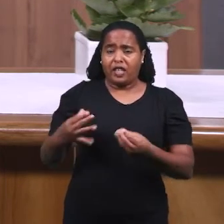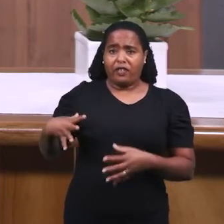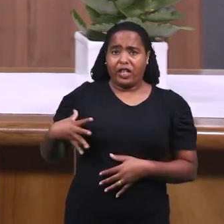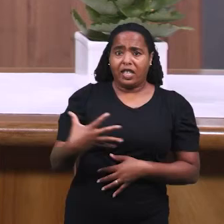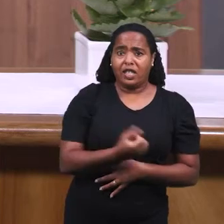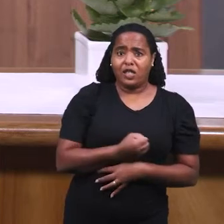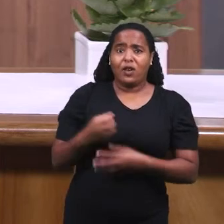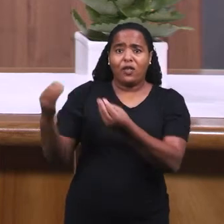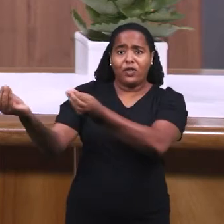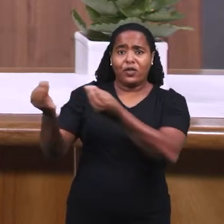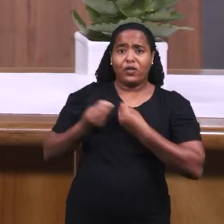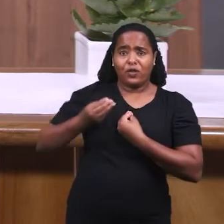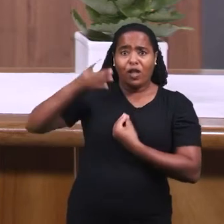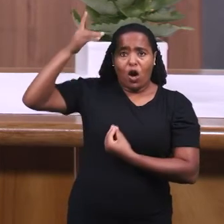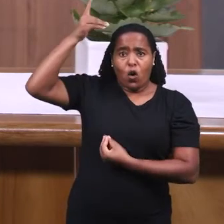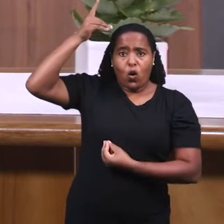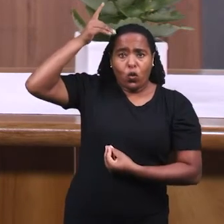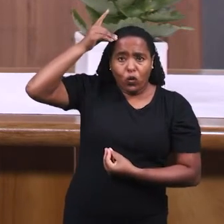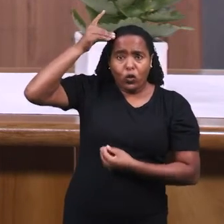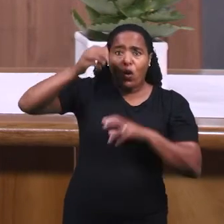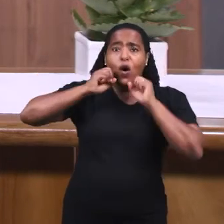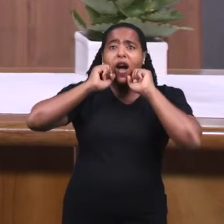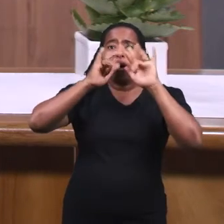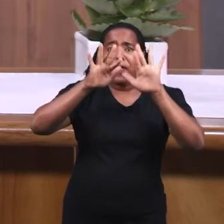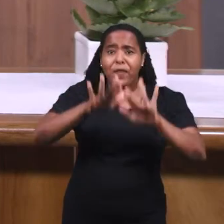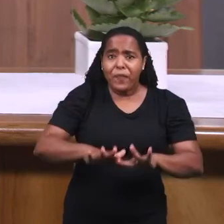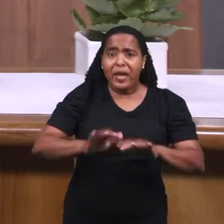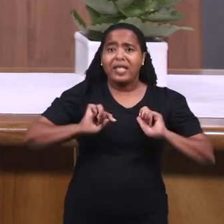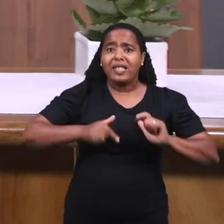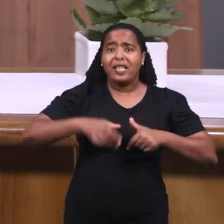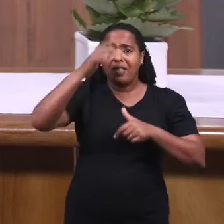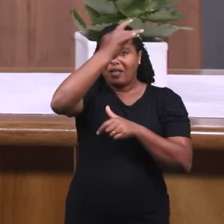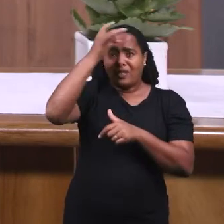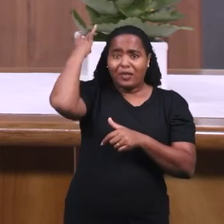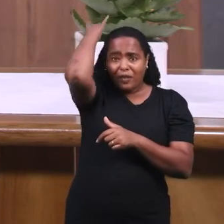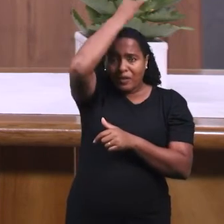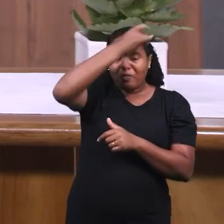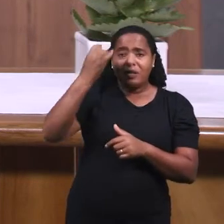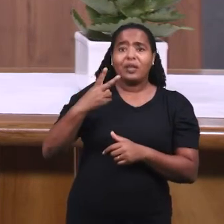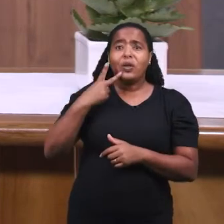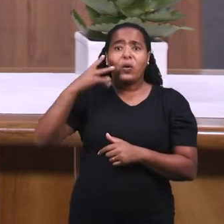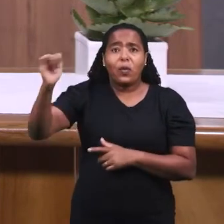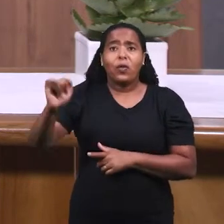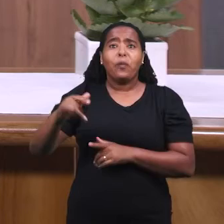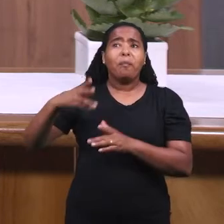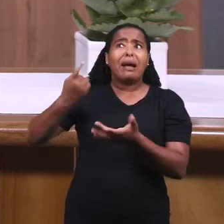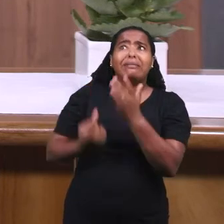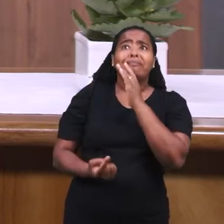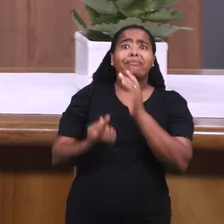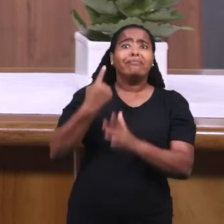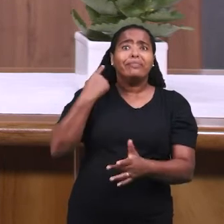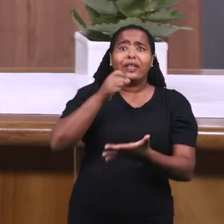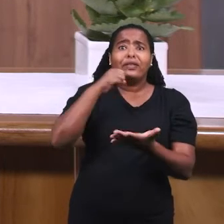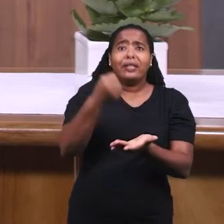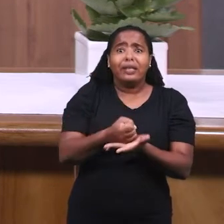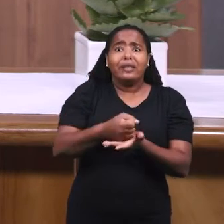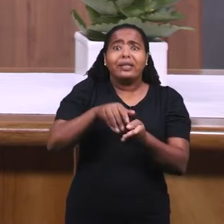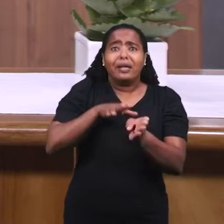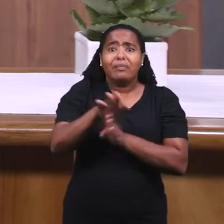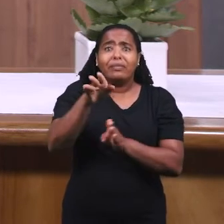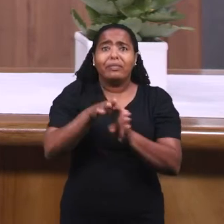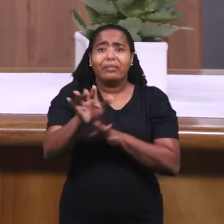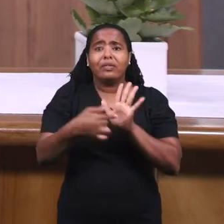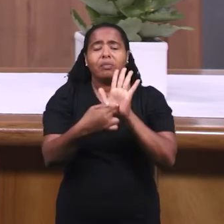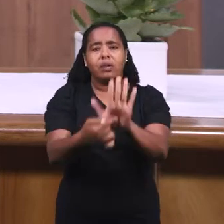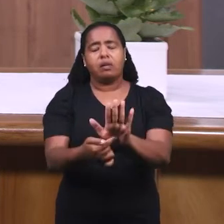рождение свыше, приносит дары Духа Святого, плоды Духа. Отец говорит о великом друге уже много